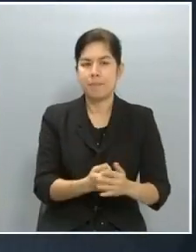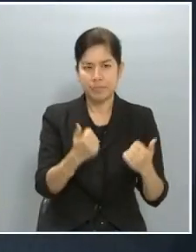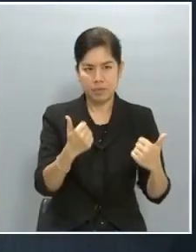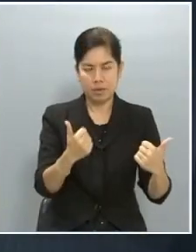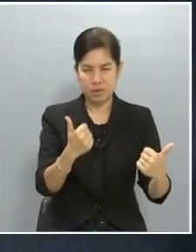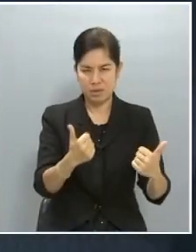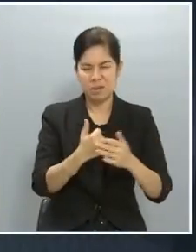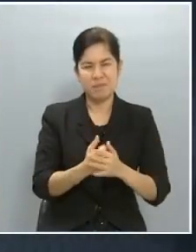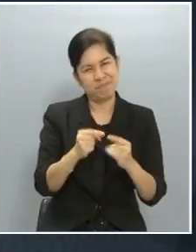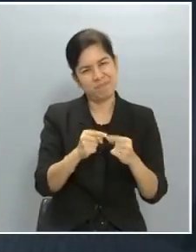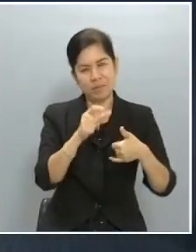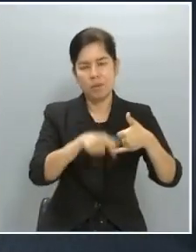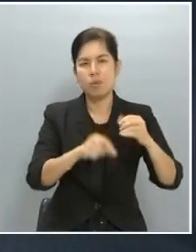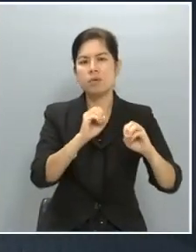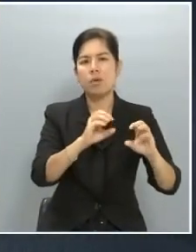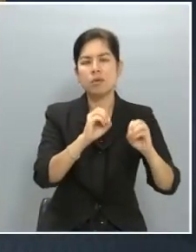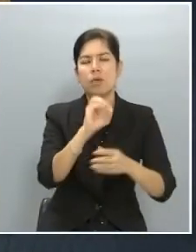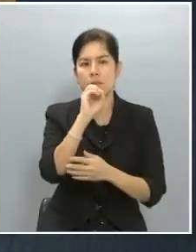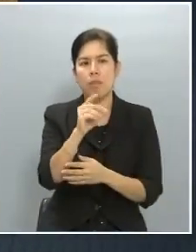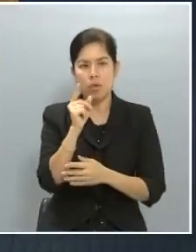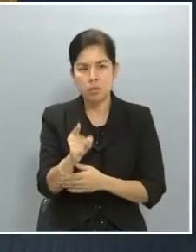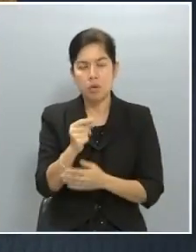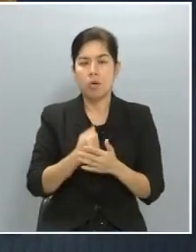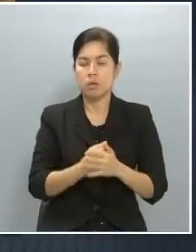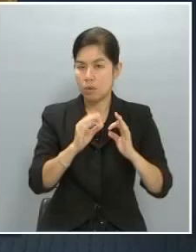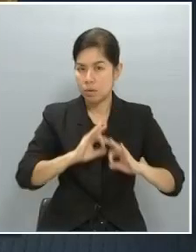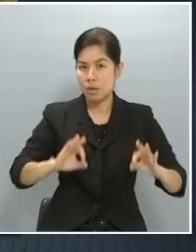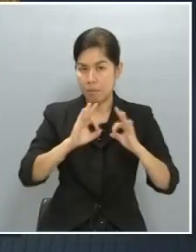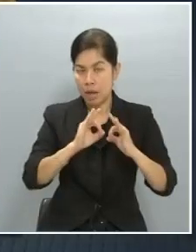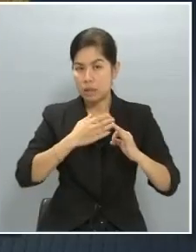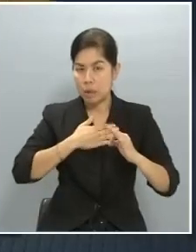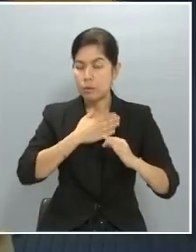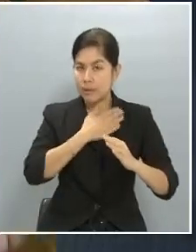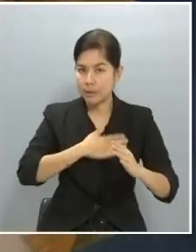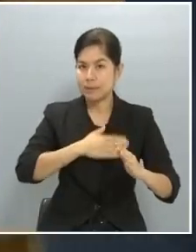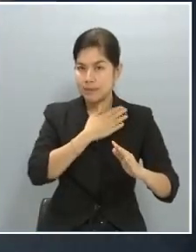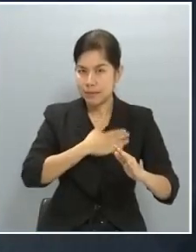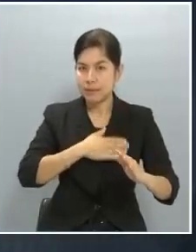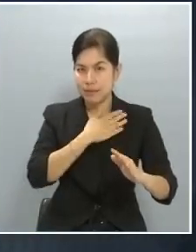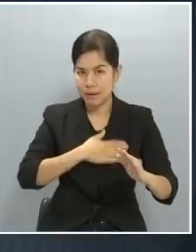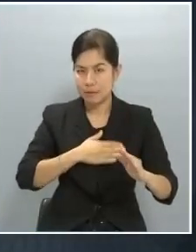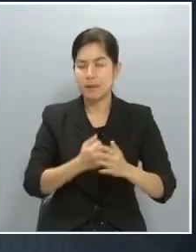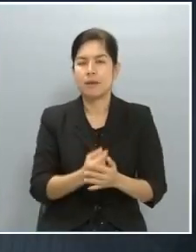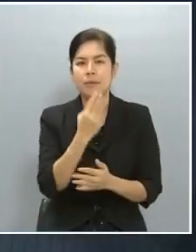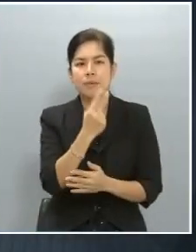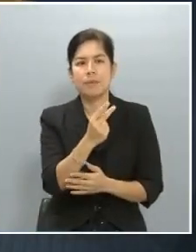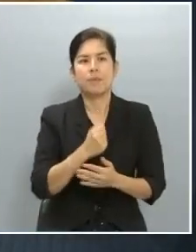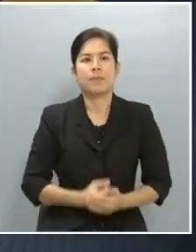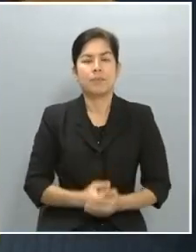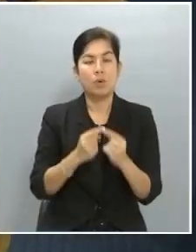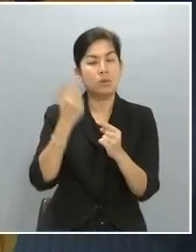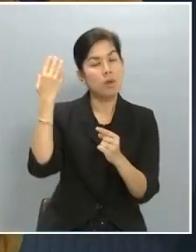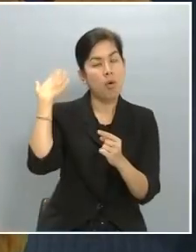ครับว่าโค้ชต่างบอกว่าคุณต้องควบคุมอารมณ์ตัวเองให้ได้คาโตน่าช็อตนั้นที่ไปโดดถีบโดนแบนไป9